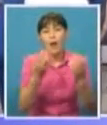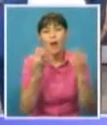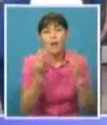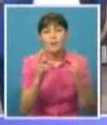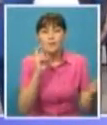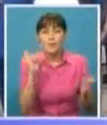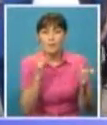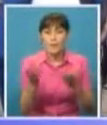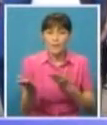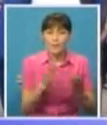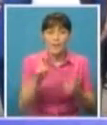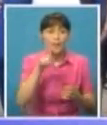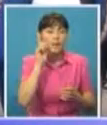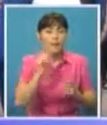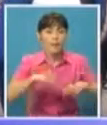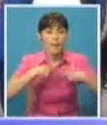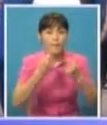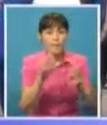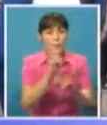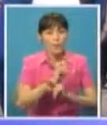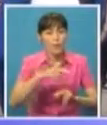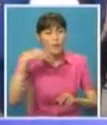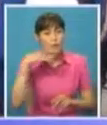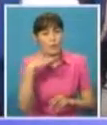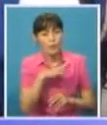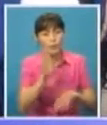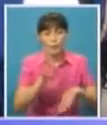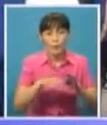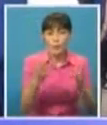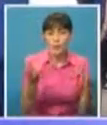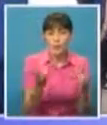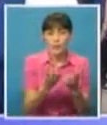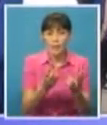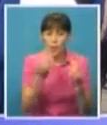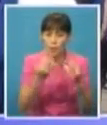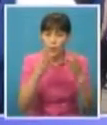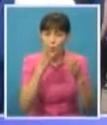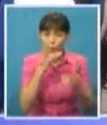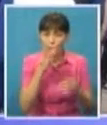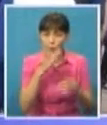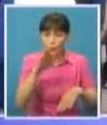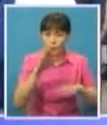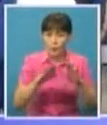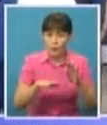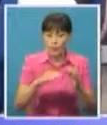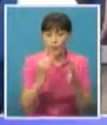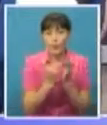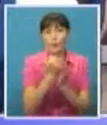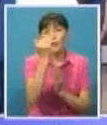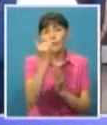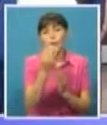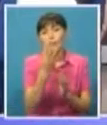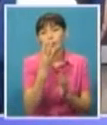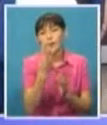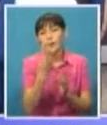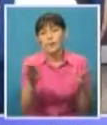отыр. Яғни бұл жастарға берер тәлімі және тәрбие жағынан мағыналы болып келмек. Бүгінгі таңда айбыны асқақ, тұғыры биік, төрт көліне